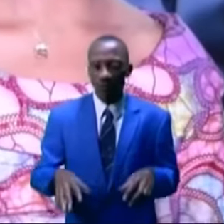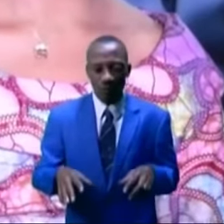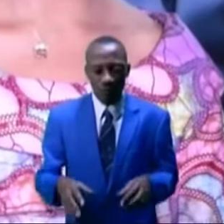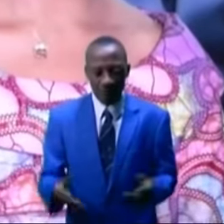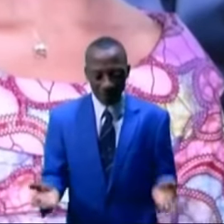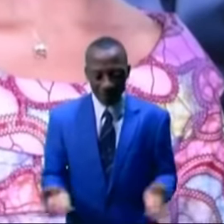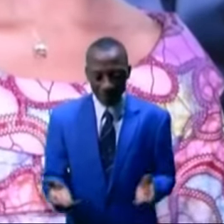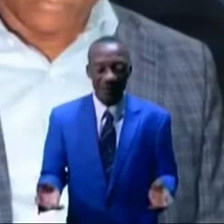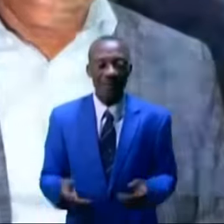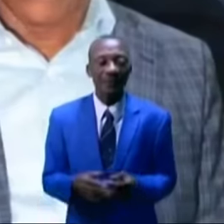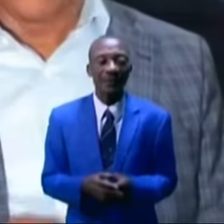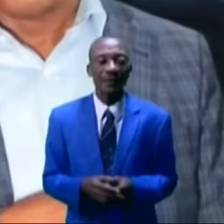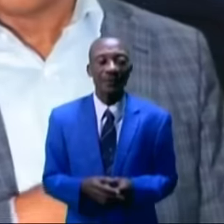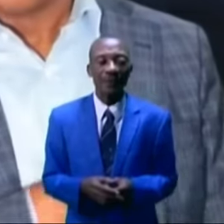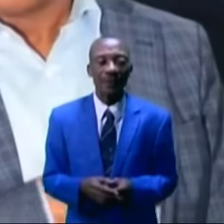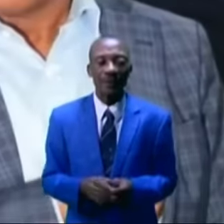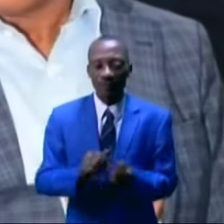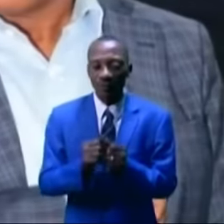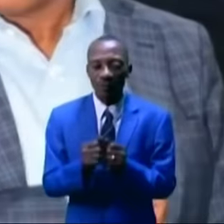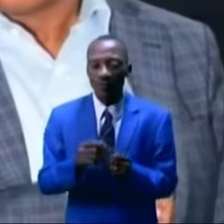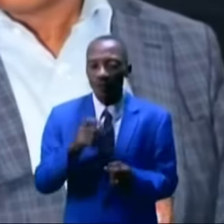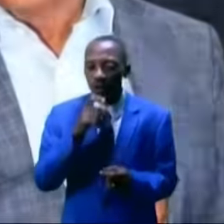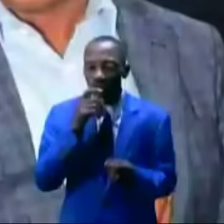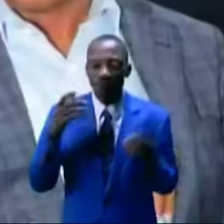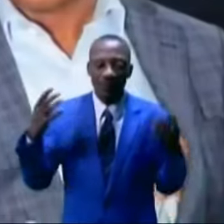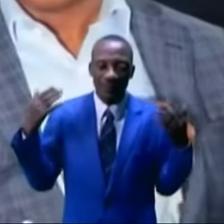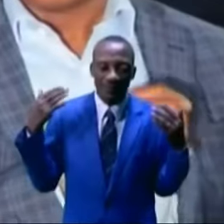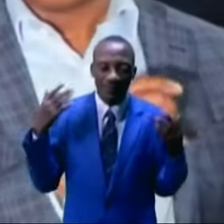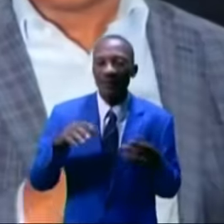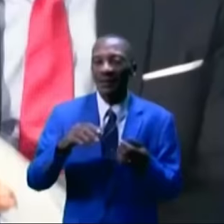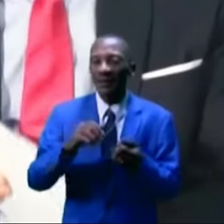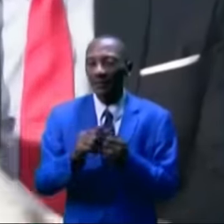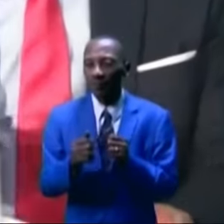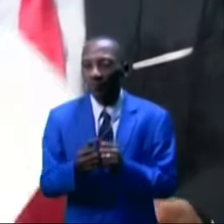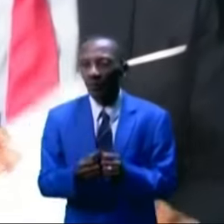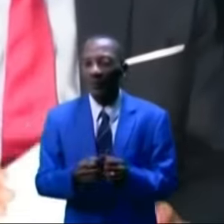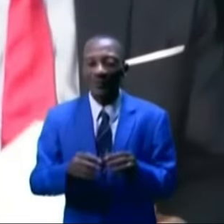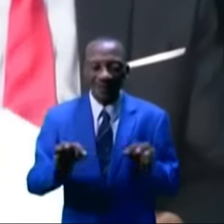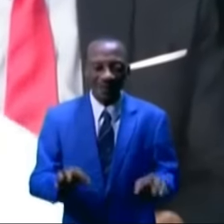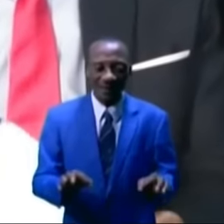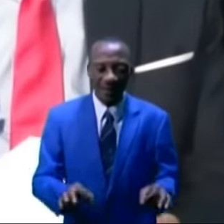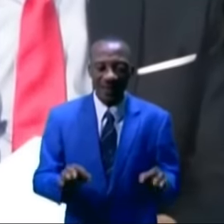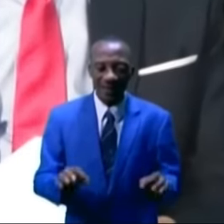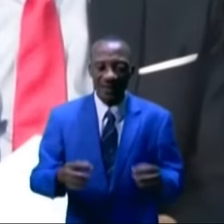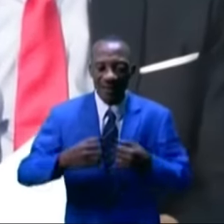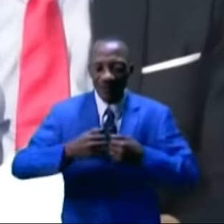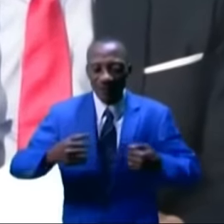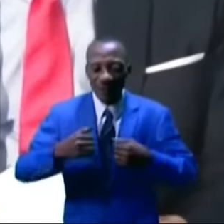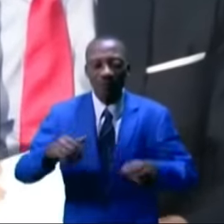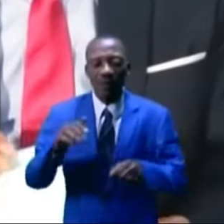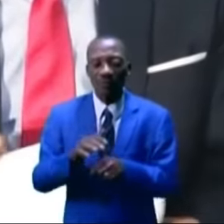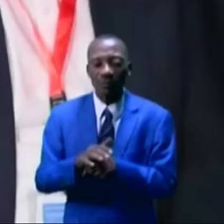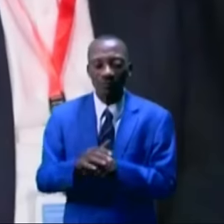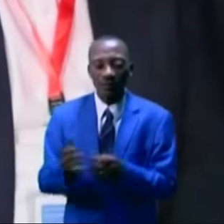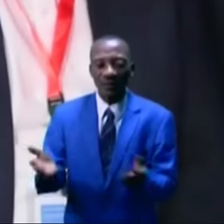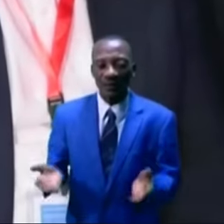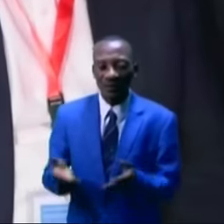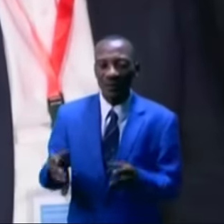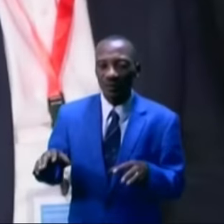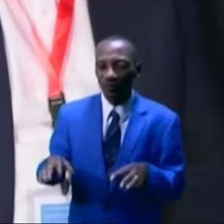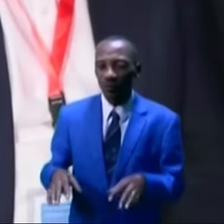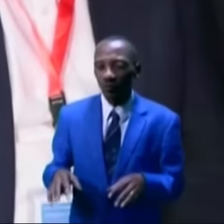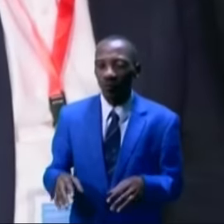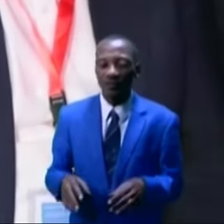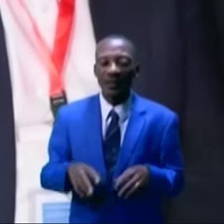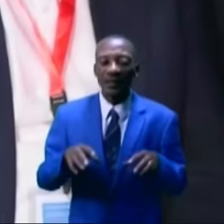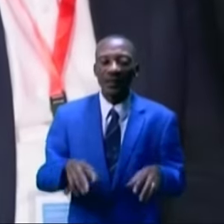de kilomètres carrés de superficie, dont 80 millions de terres arables et 40 millions de terres irrigables. La RDC a tous les atouts